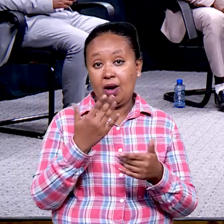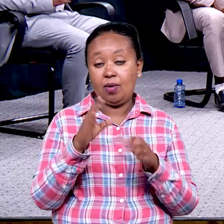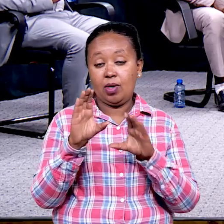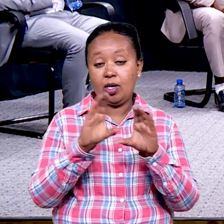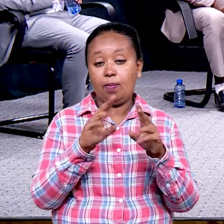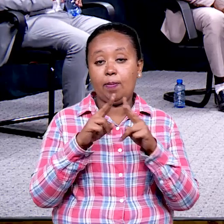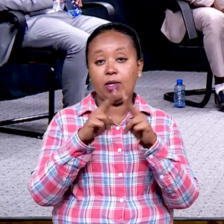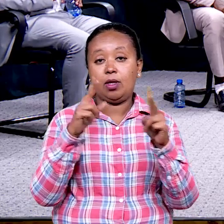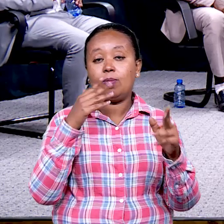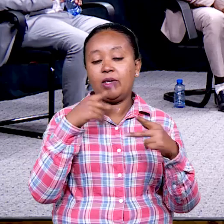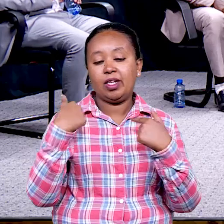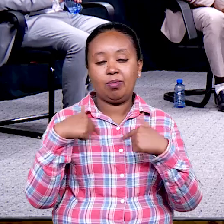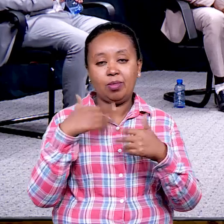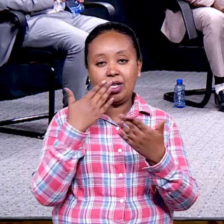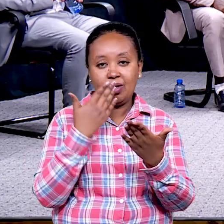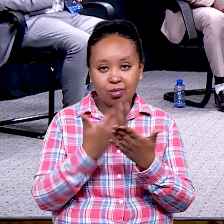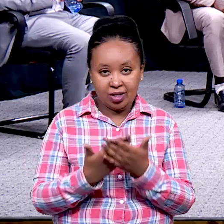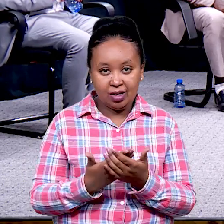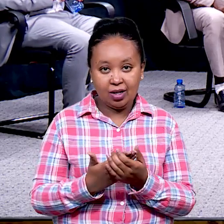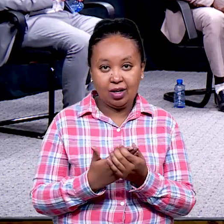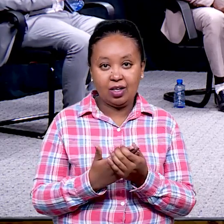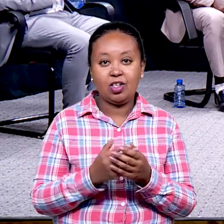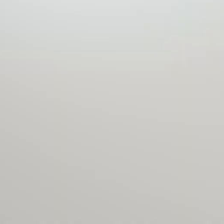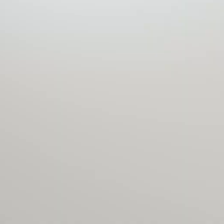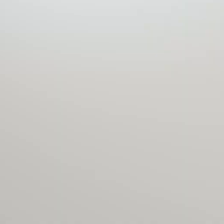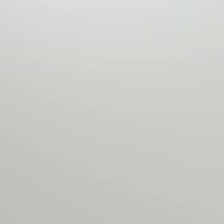ውይይት ስላደረጋችሁልን ከልብ እናመሰግናለን።